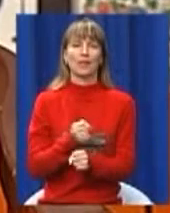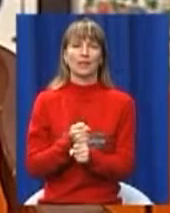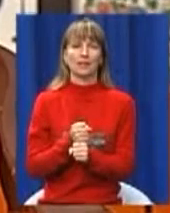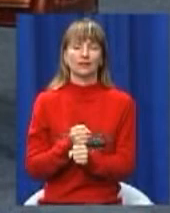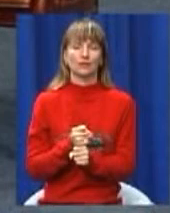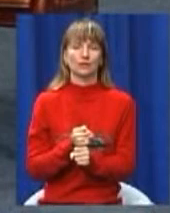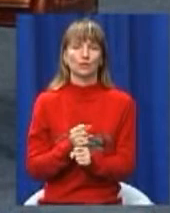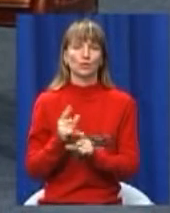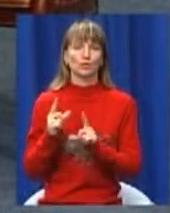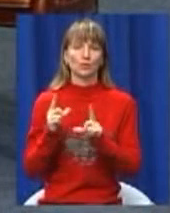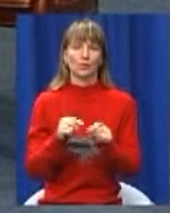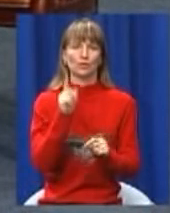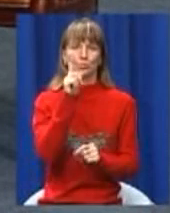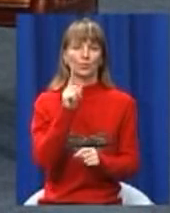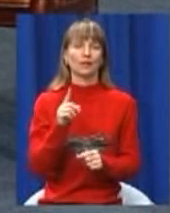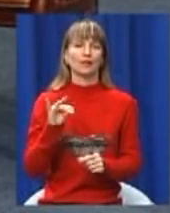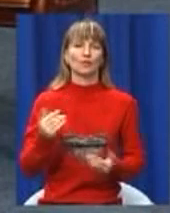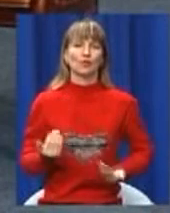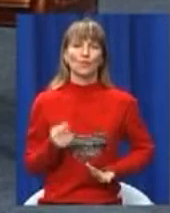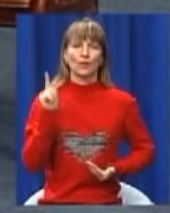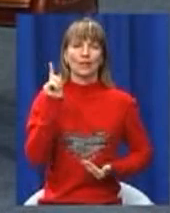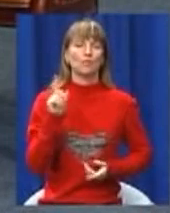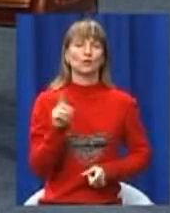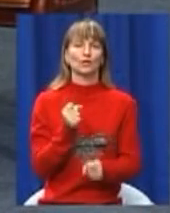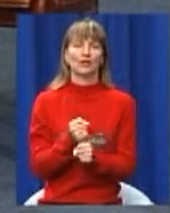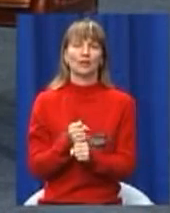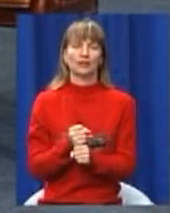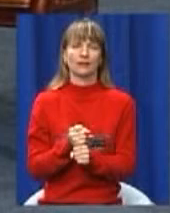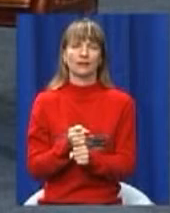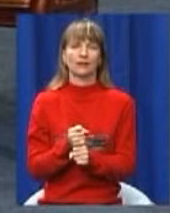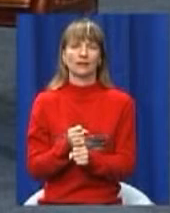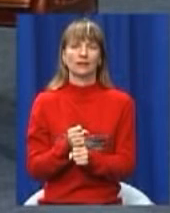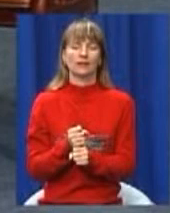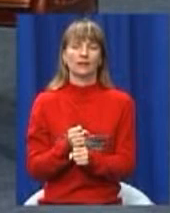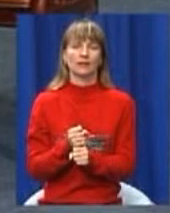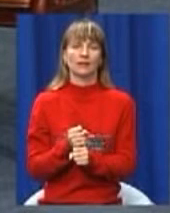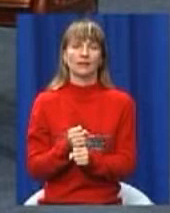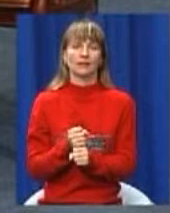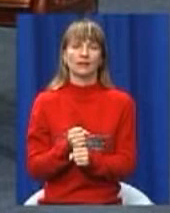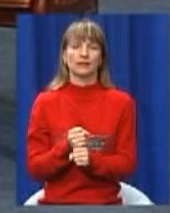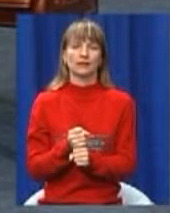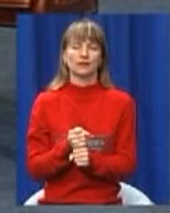оце, думаєш, поїхали туди і живуть там? Що вони там? Чим займаються? Вони там,